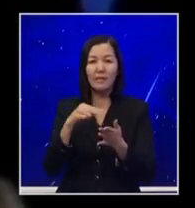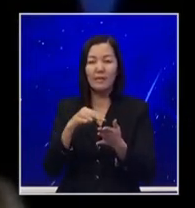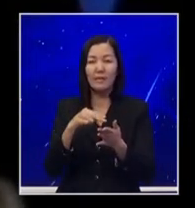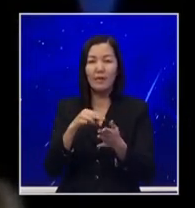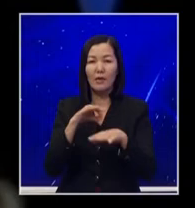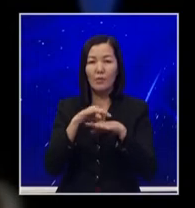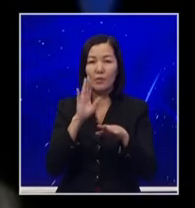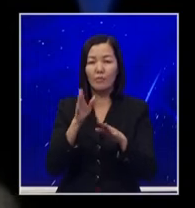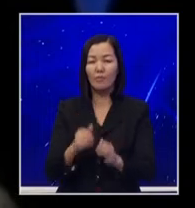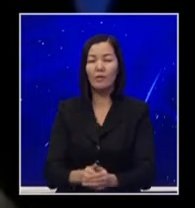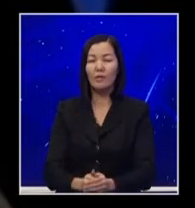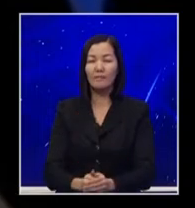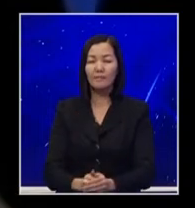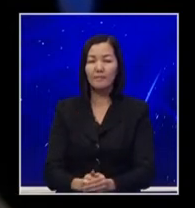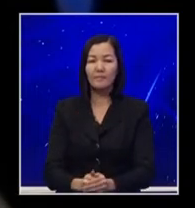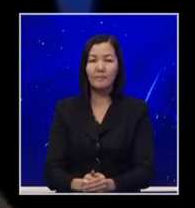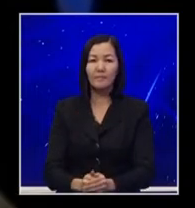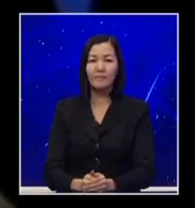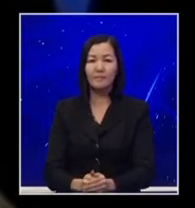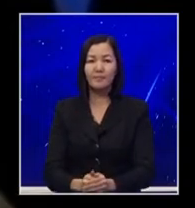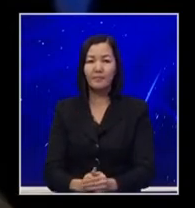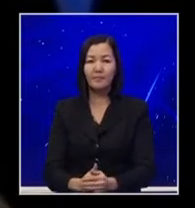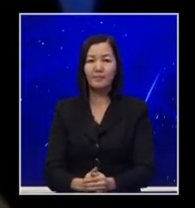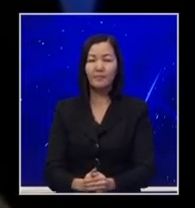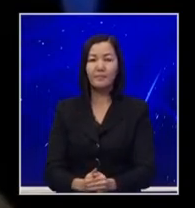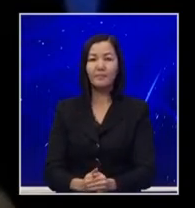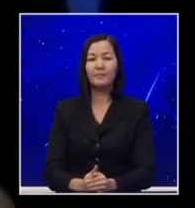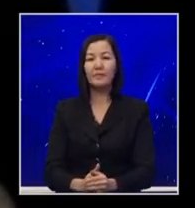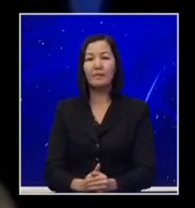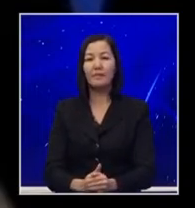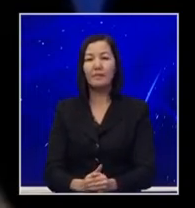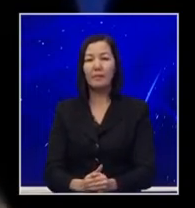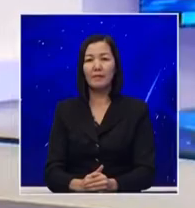өтеді. Топтаманы ғаламтор ақпараттарымен дайындаған Мадина Несіпбек, Жетісу телеарнасы.